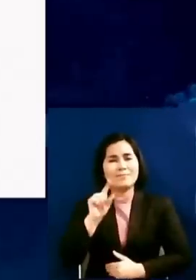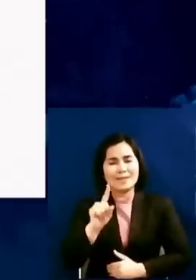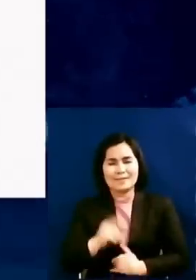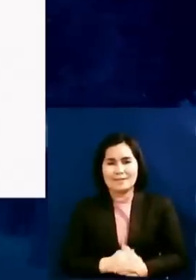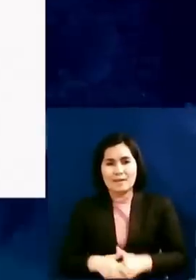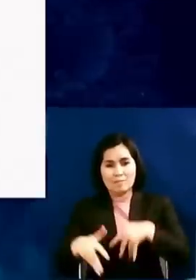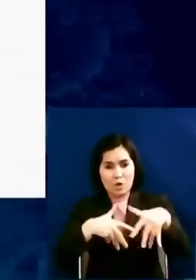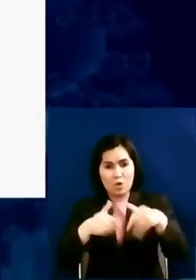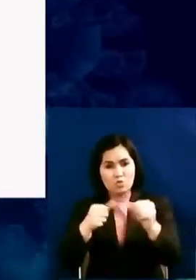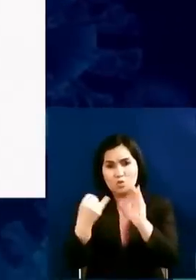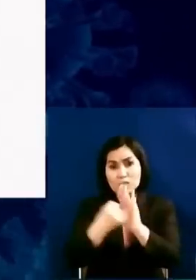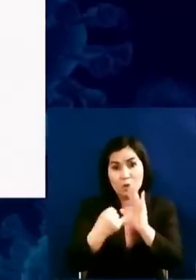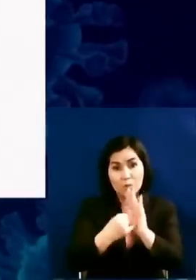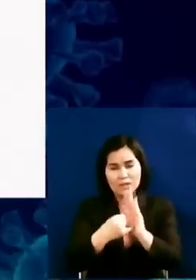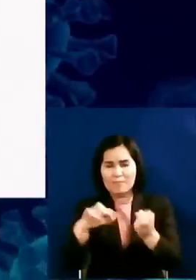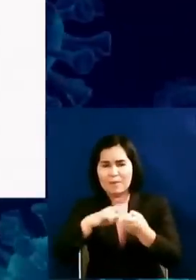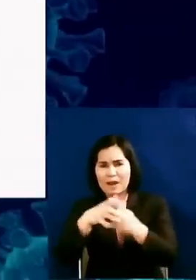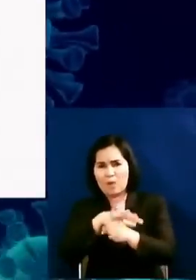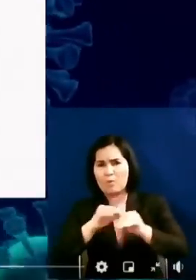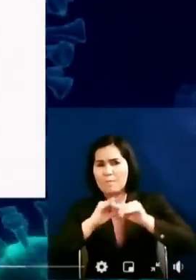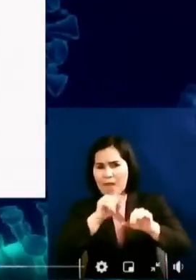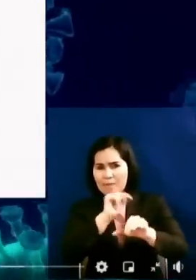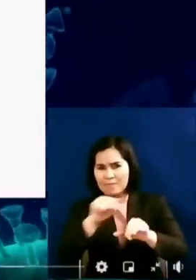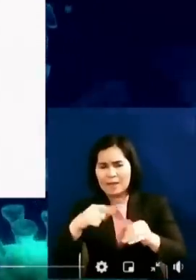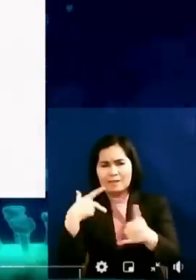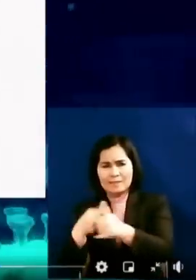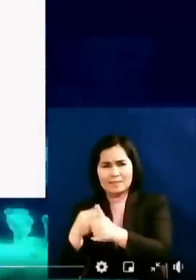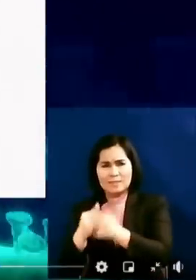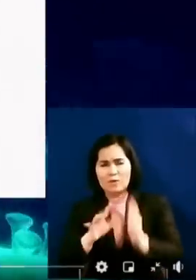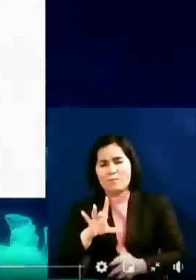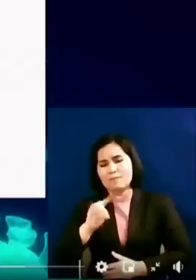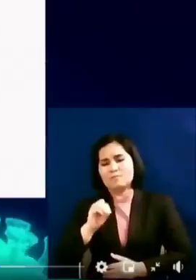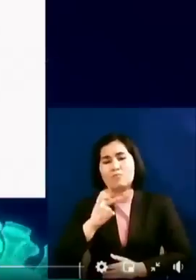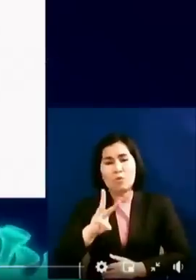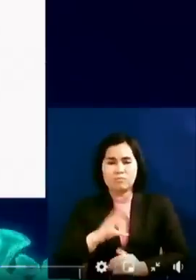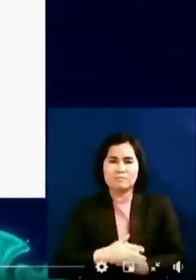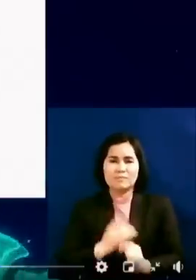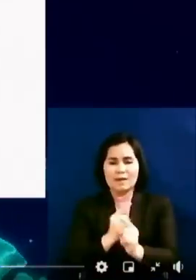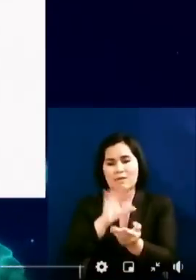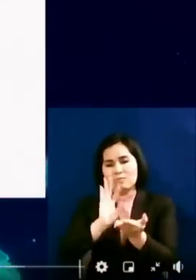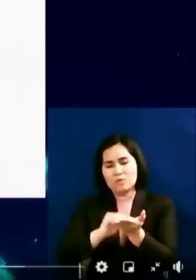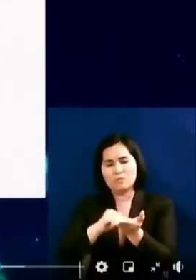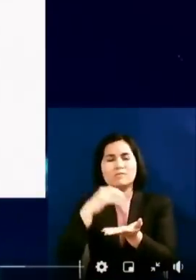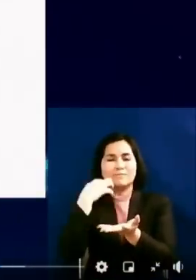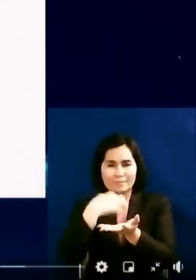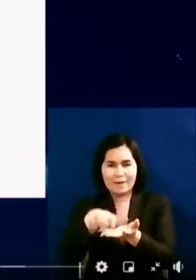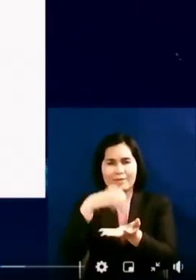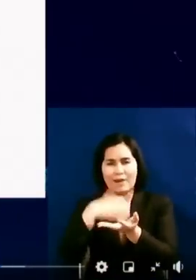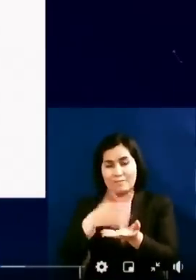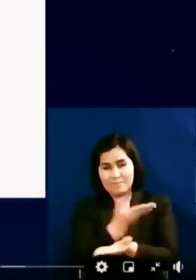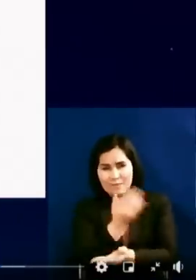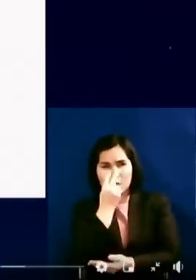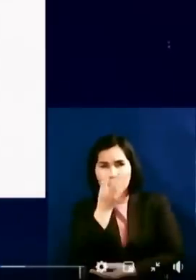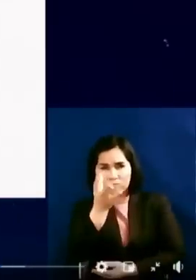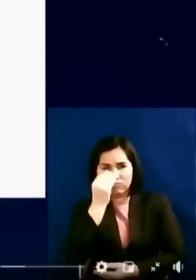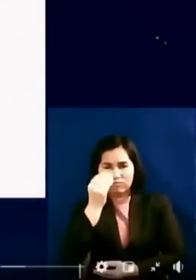นในพื้นที่ที่มีการระบาดของโรคนะครับ86รายนะครับอันนี้ก็จะเป็นข้อมูลตัวเลขที่จะมีการอัปเดตแล้วก็นำเรียน